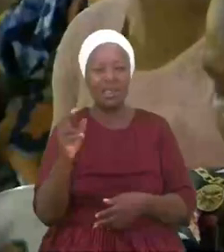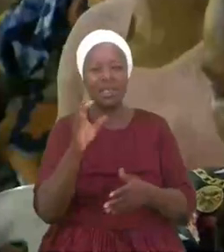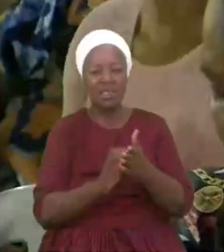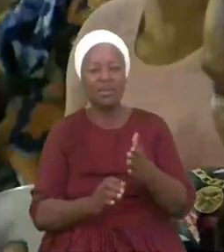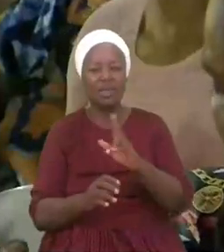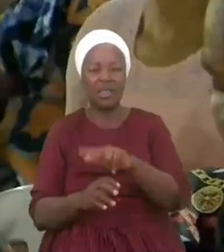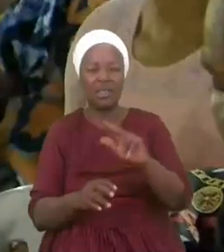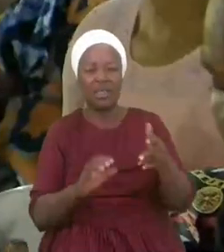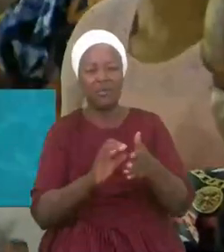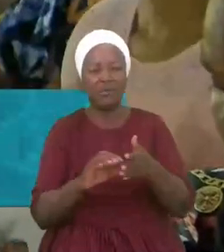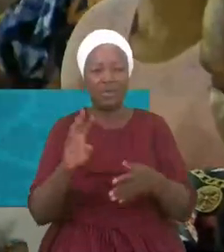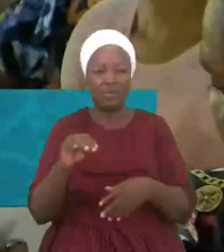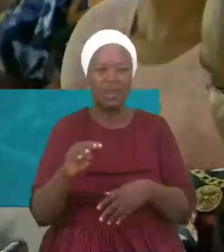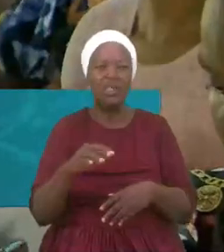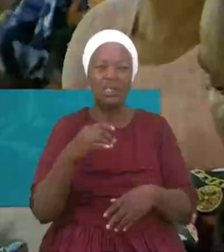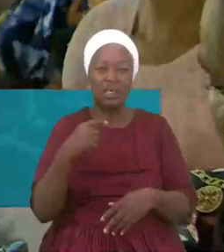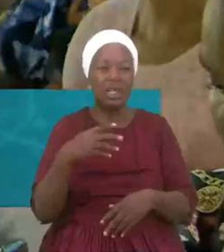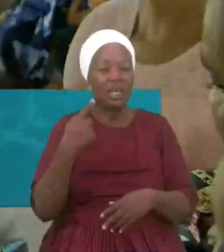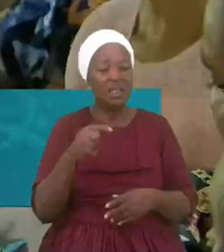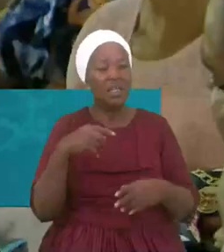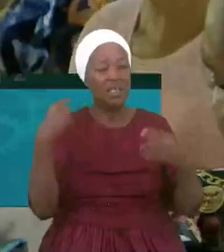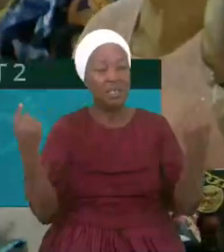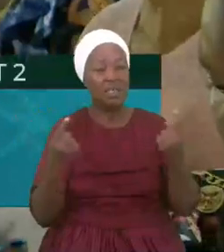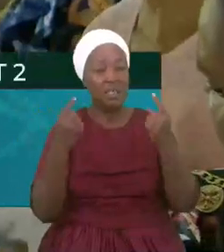nous les a le verset 14